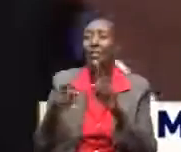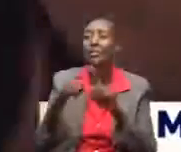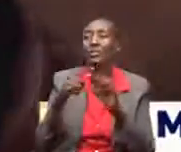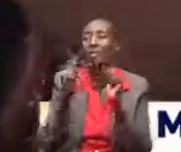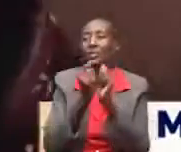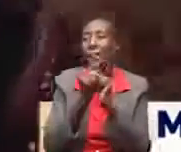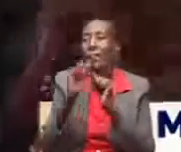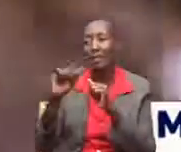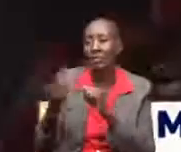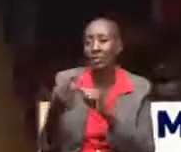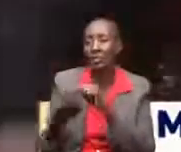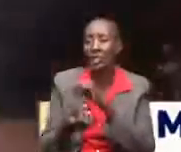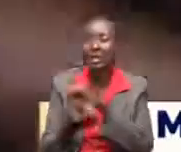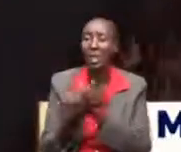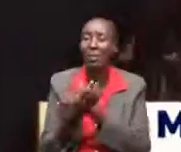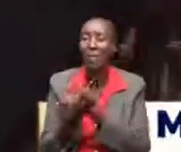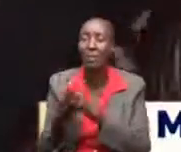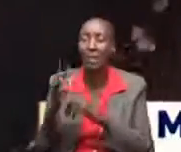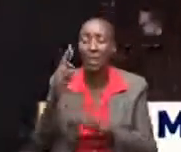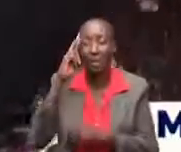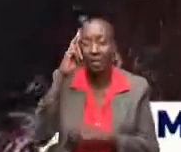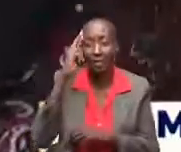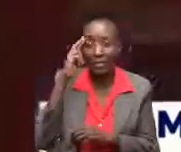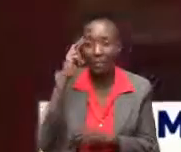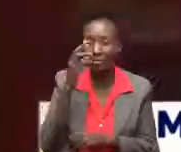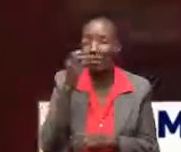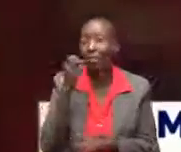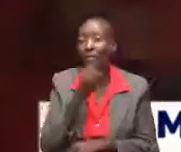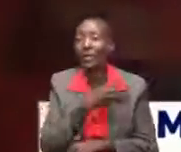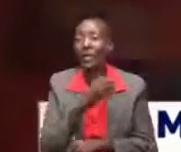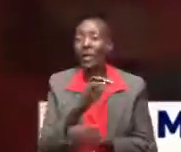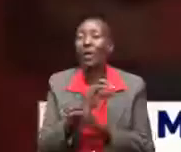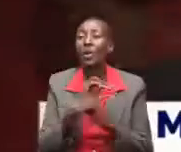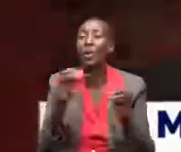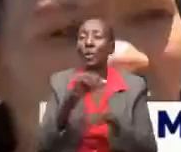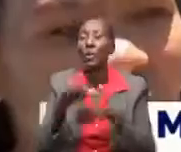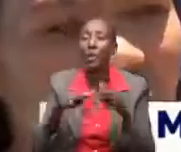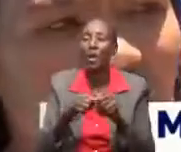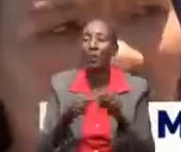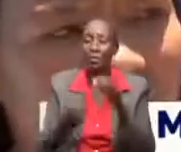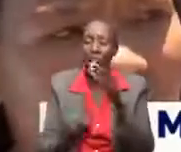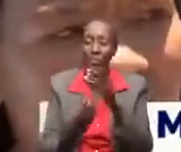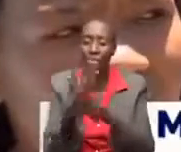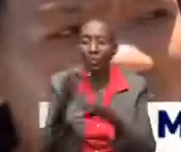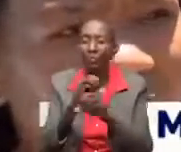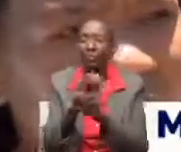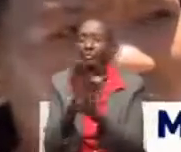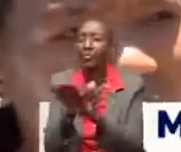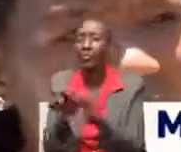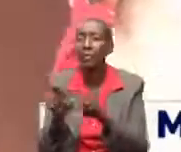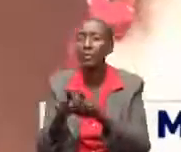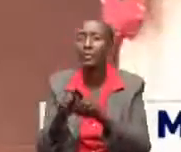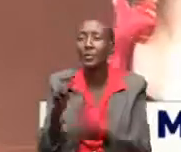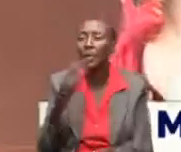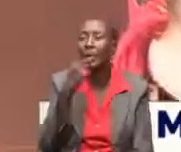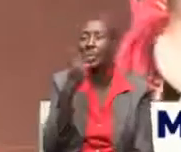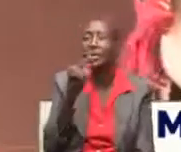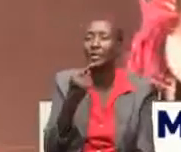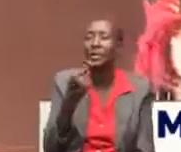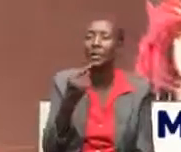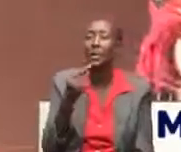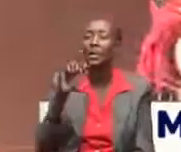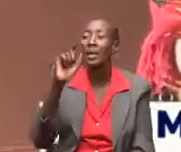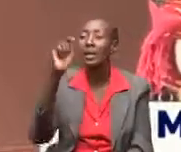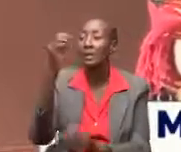Oparanya amelezea kuwa hakuna sababu ya kuwa na hofu yoyote kuhusu kuzuka kwa virusi hivyo. Aidha, Oparanya amewataka Wakenya